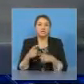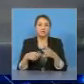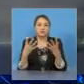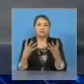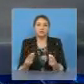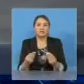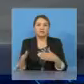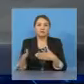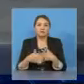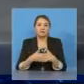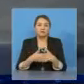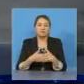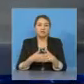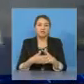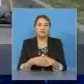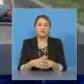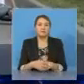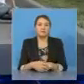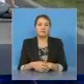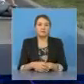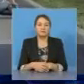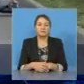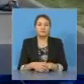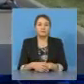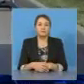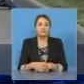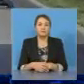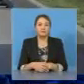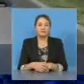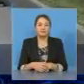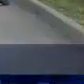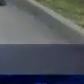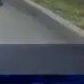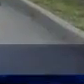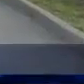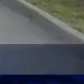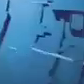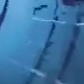день лавку прикрыли. Динара Абдуалиева, Хамбар Мукашев, Жанадиль Сагеев, телеканал Актобе.